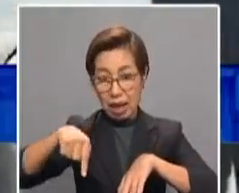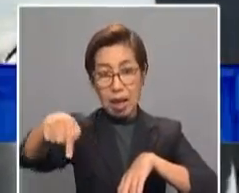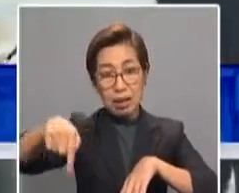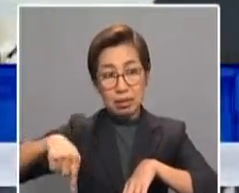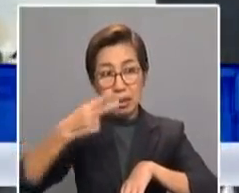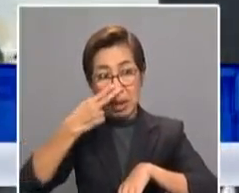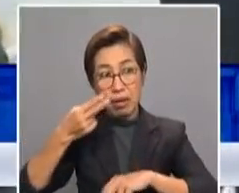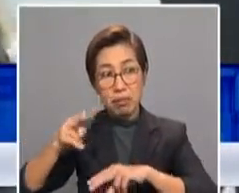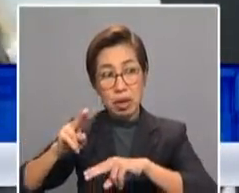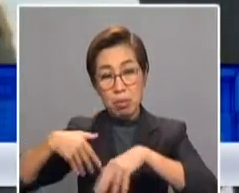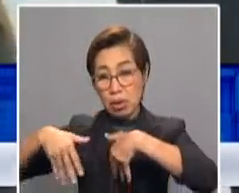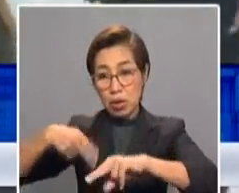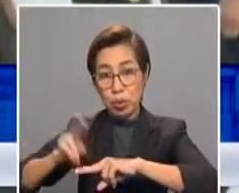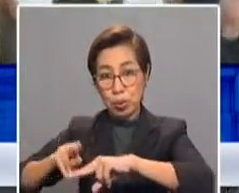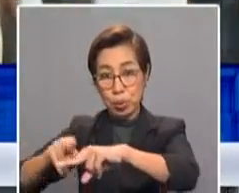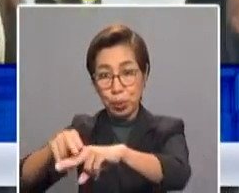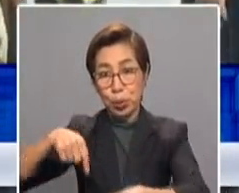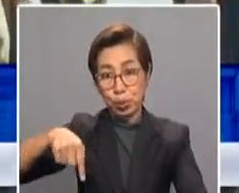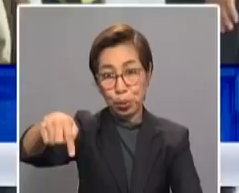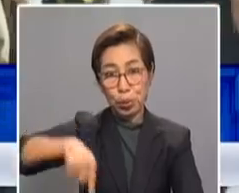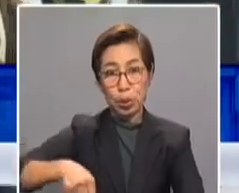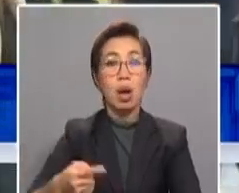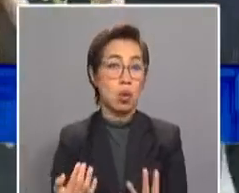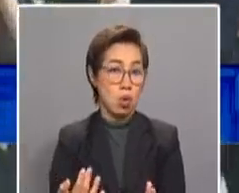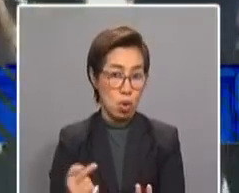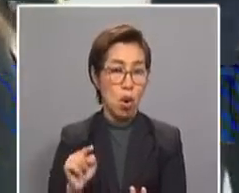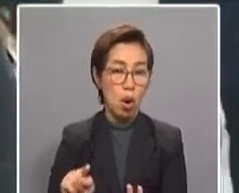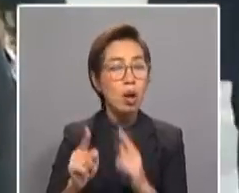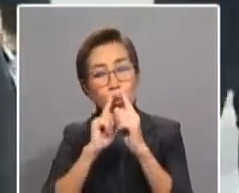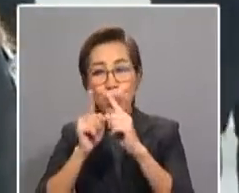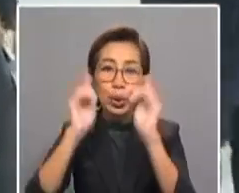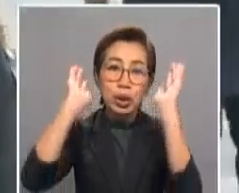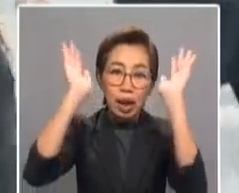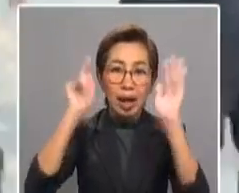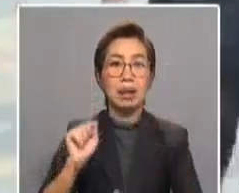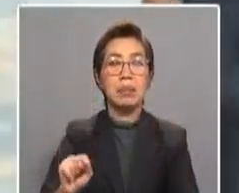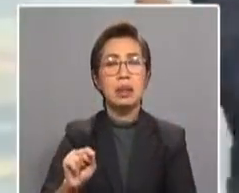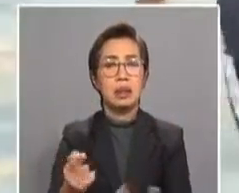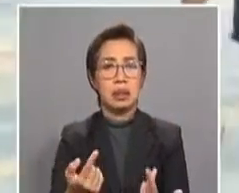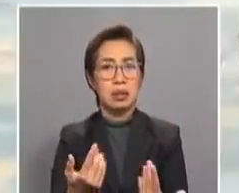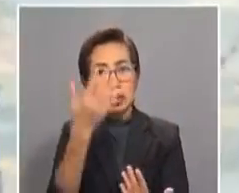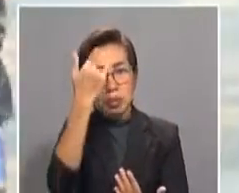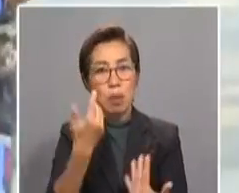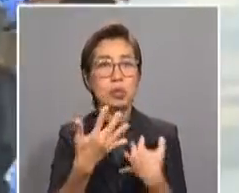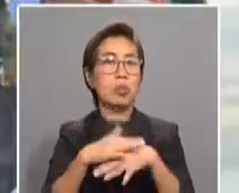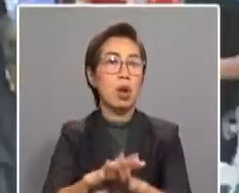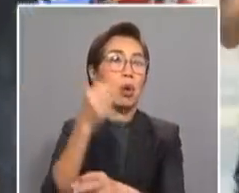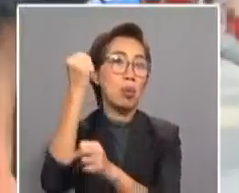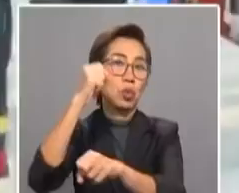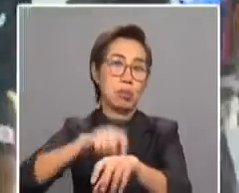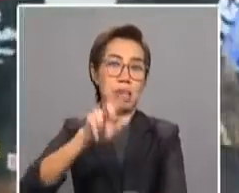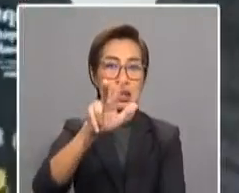ว่ามีมวลชนบางส่วนนะคะมานั่งรอแล้วก็พูดคุยกันนะคะเพื่อที่จะร่วมชุมนุมในเว